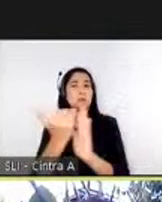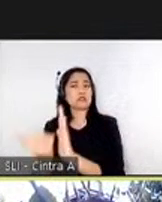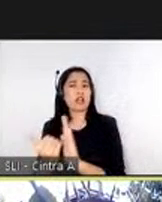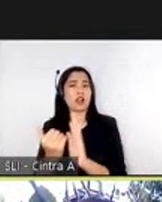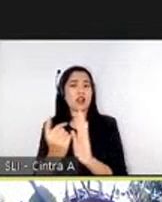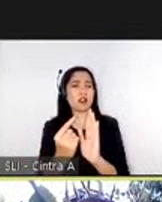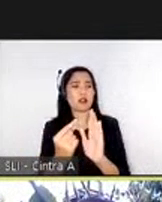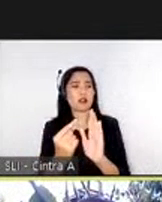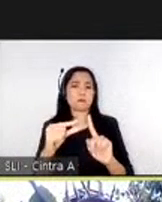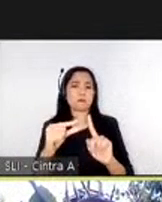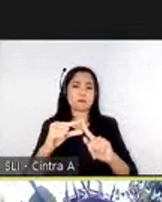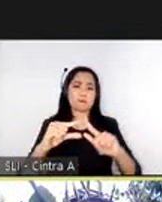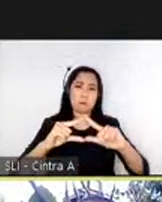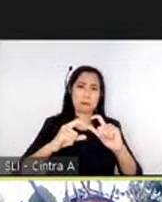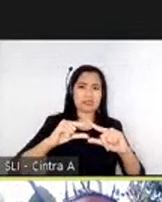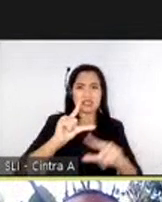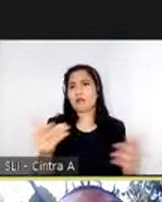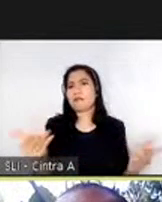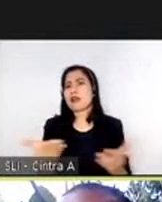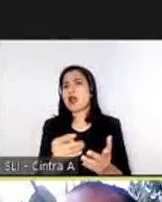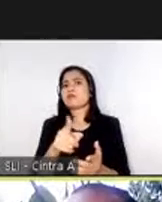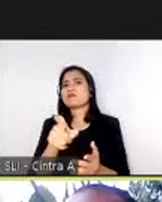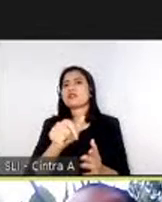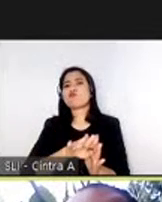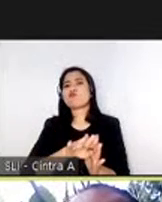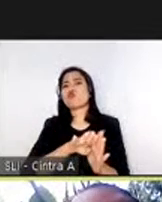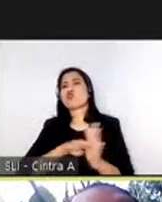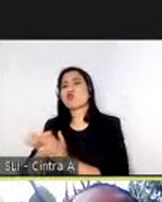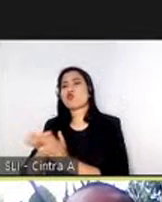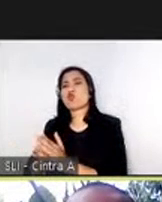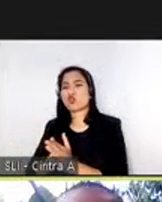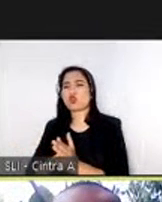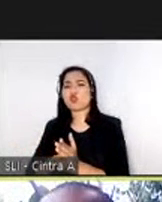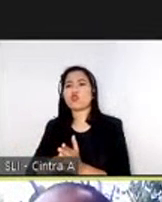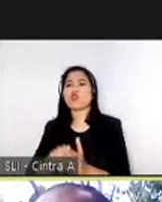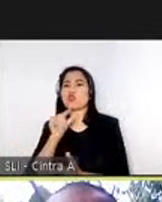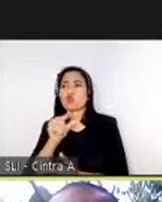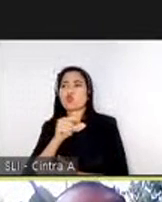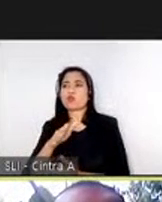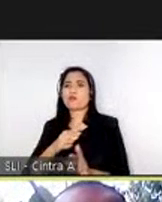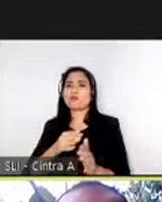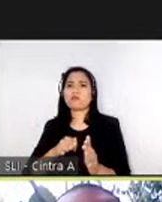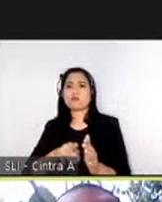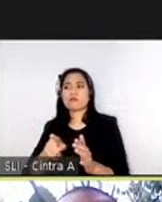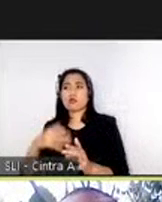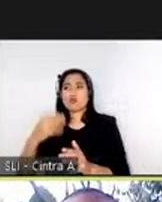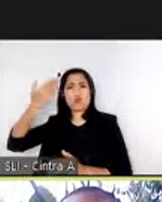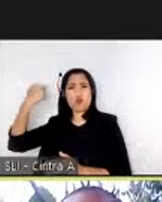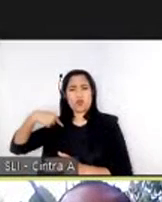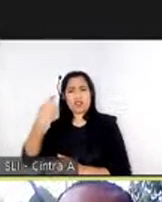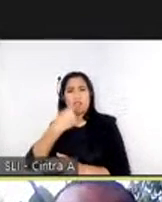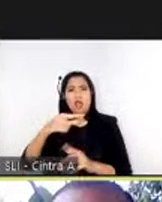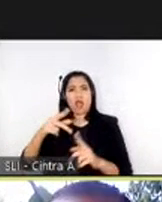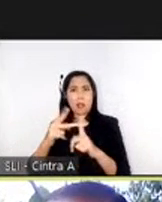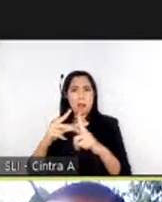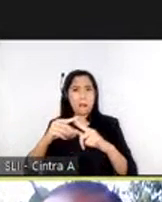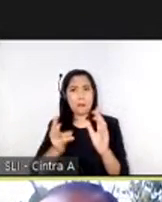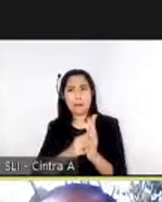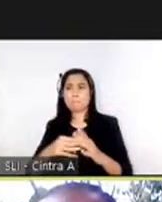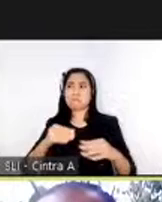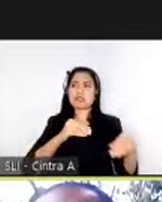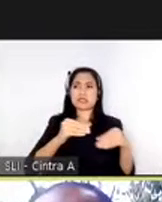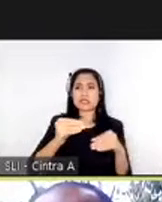eh memberikan kemunduran dari langkah-langkah pemajuan HAM yang sudah kita dorong selama ini melalui bisnis and human